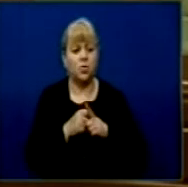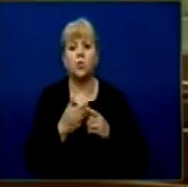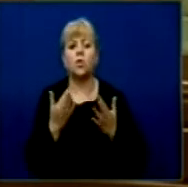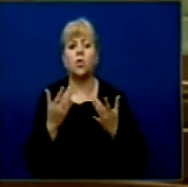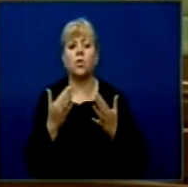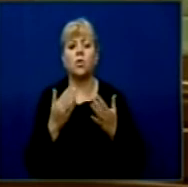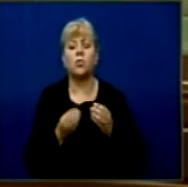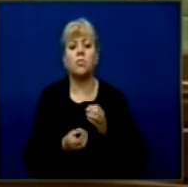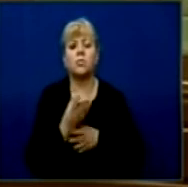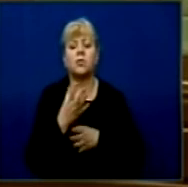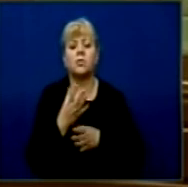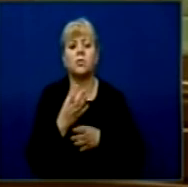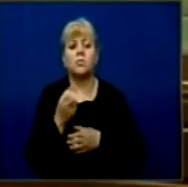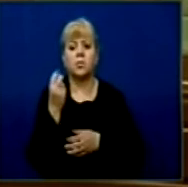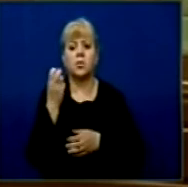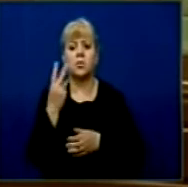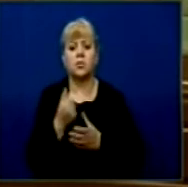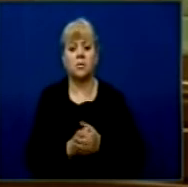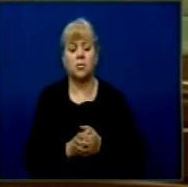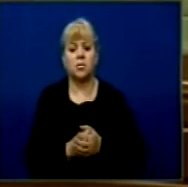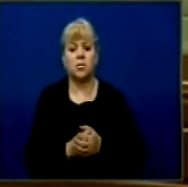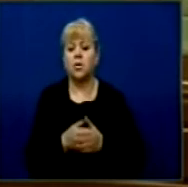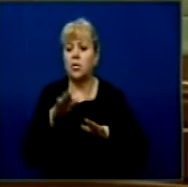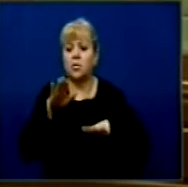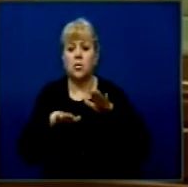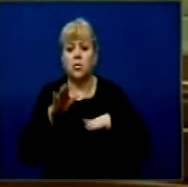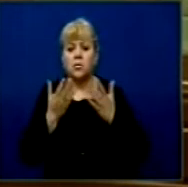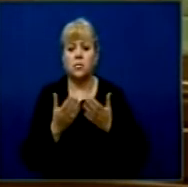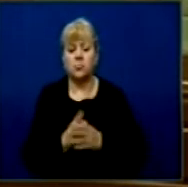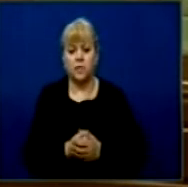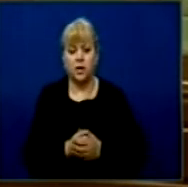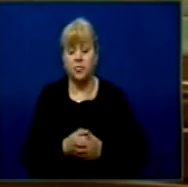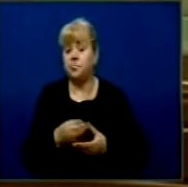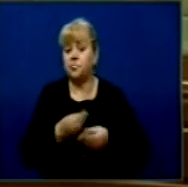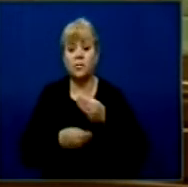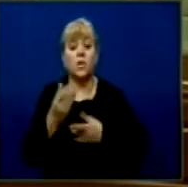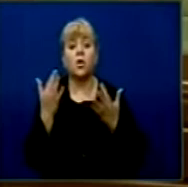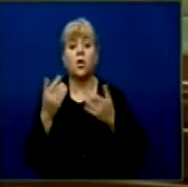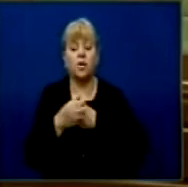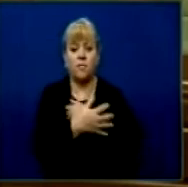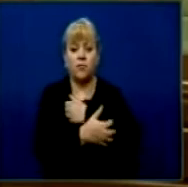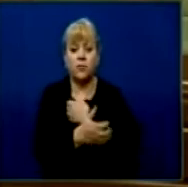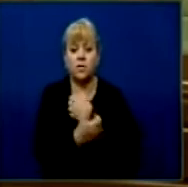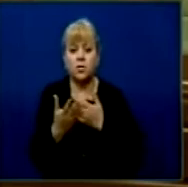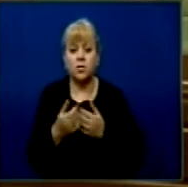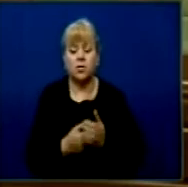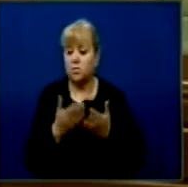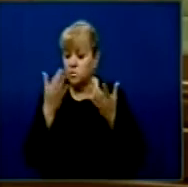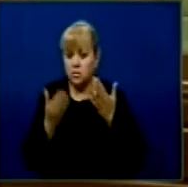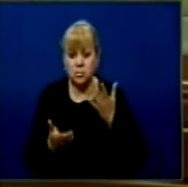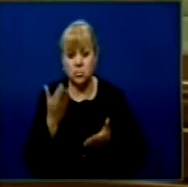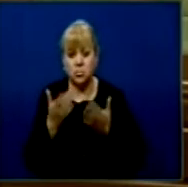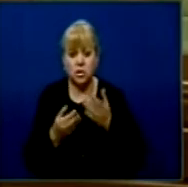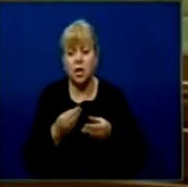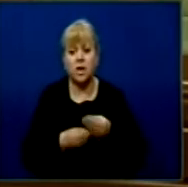bruto prodhimi vendor i Prishtinës? Cili është balansi tregtar i Prishtinës? Sa është varfëria në Prishtinë? E kështu me radhë, parametra këto makroekonomik